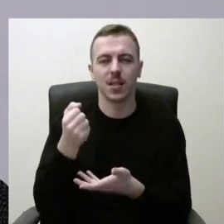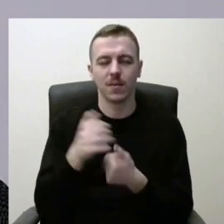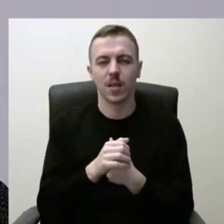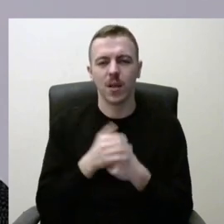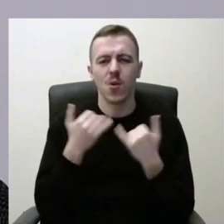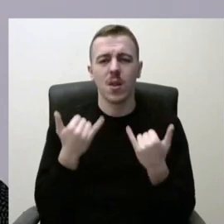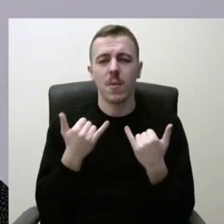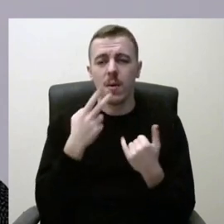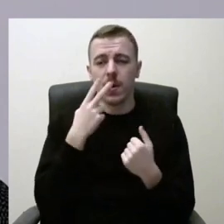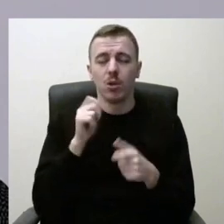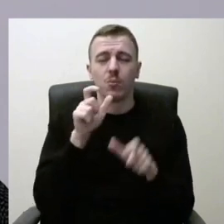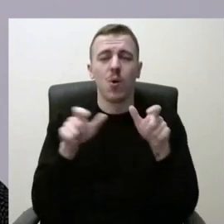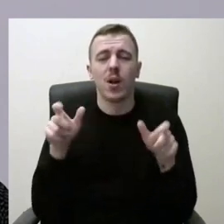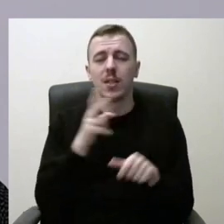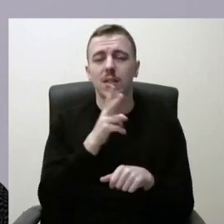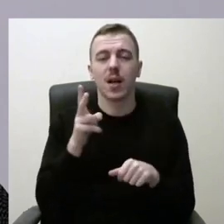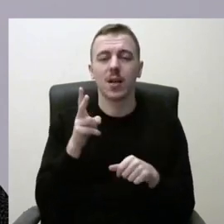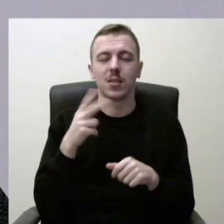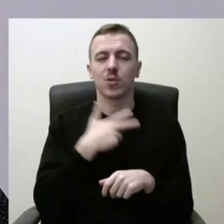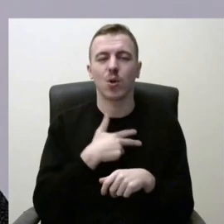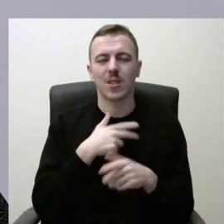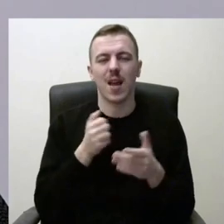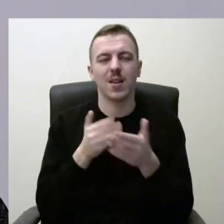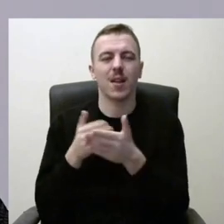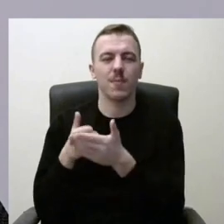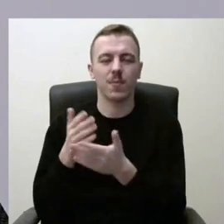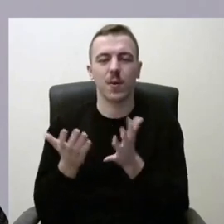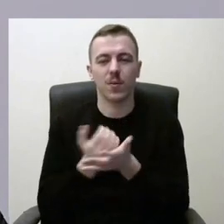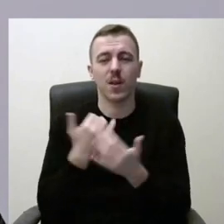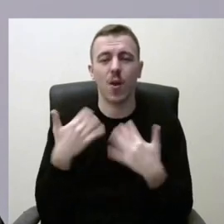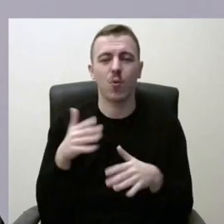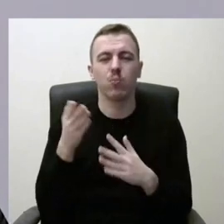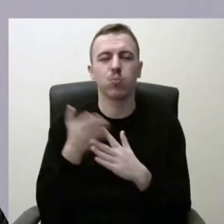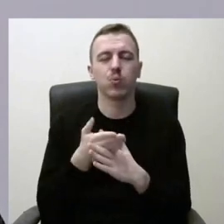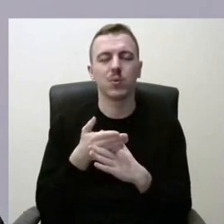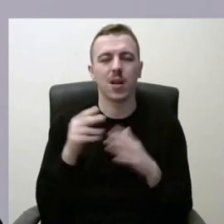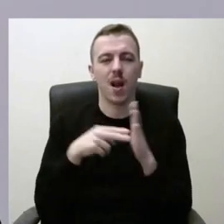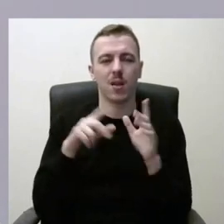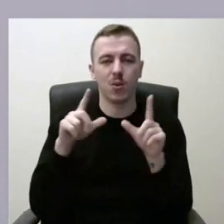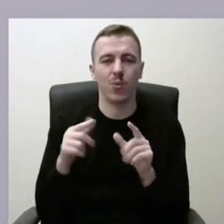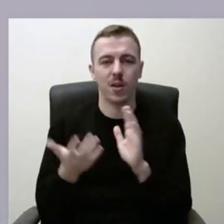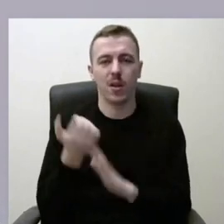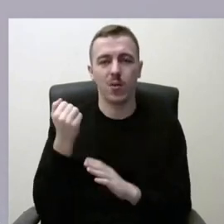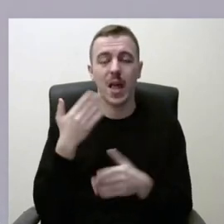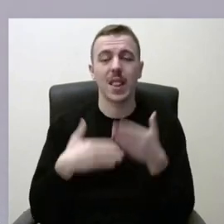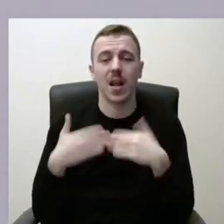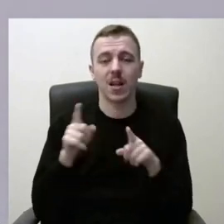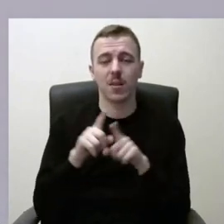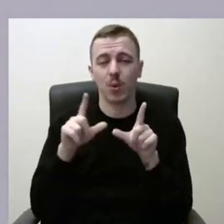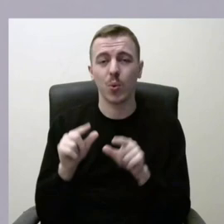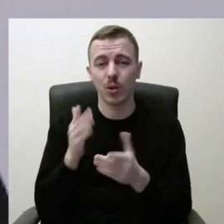tie žmonės, kurie yra socialiai remtini, jau dabar jie turi vos ne pusės kainos nuolaidą. Ir neįgalėjai turi nuolaidą,